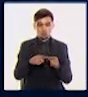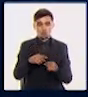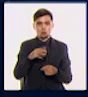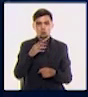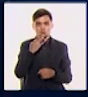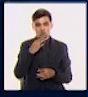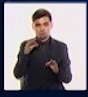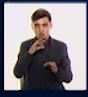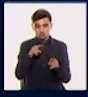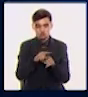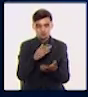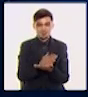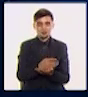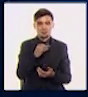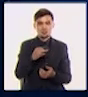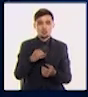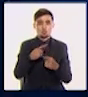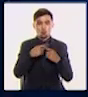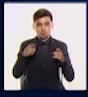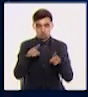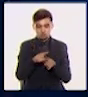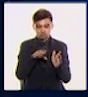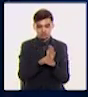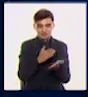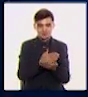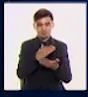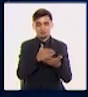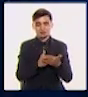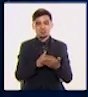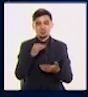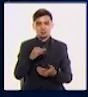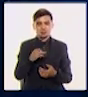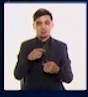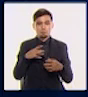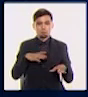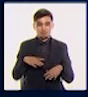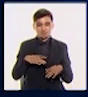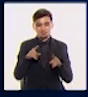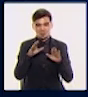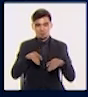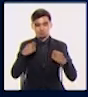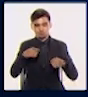туризм саласында қонақ үйлер де сонымен қатар кіреді. Және сауда. Саудагерлерді, оларды